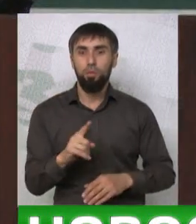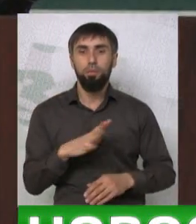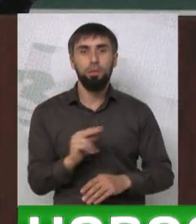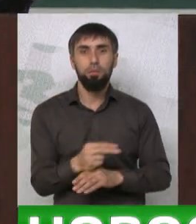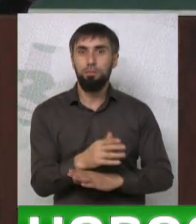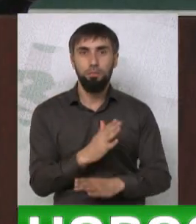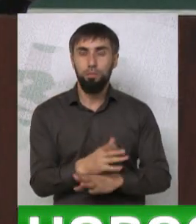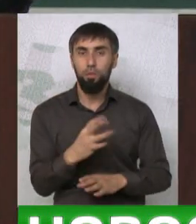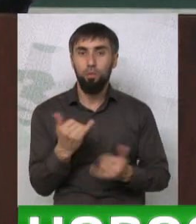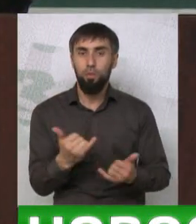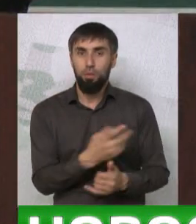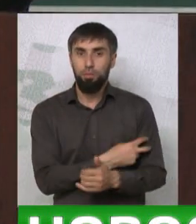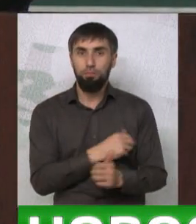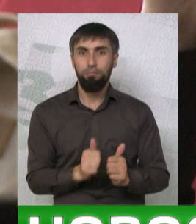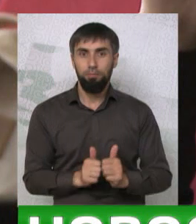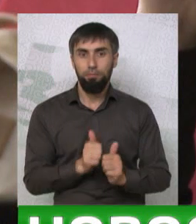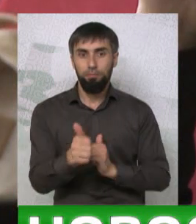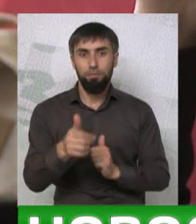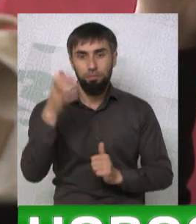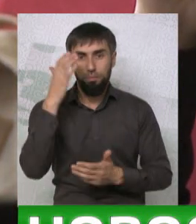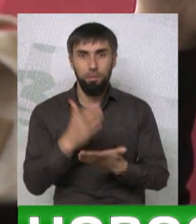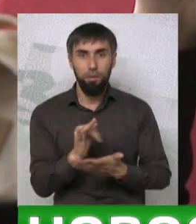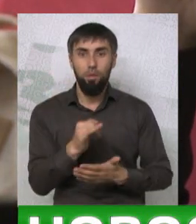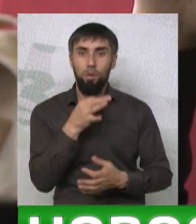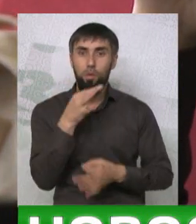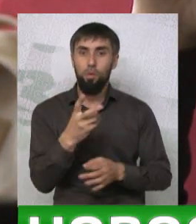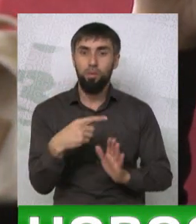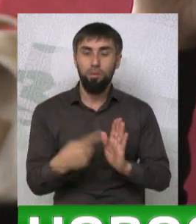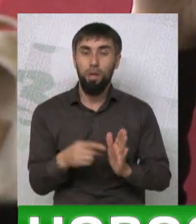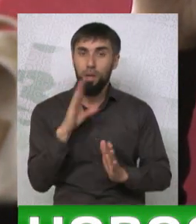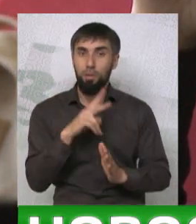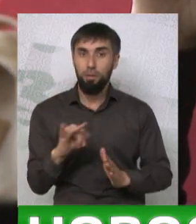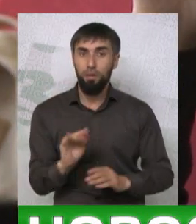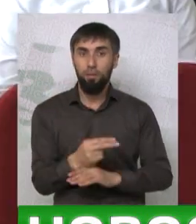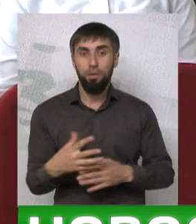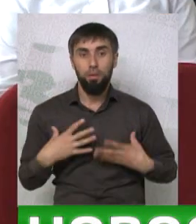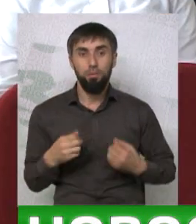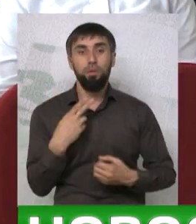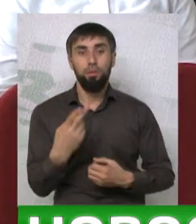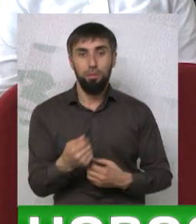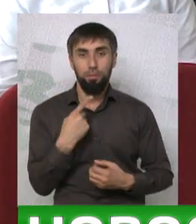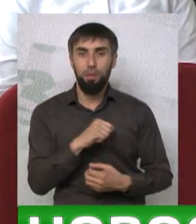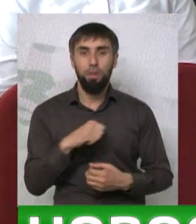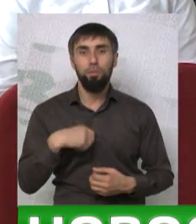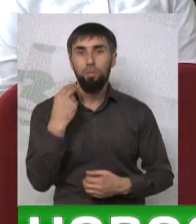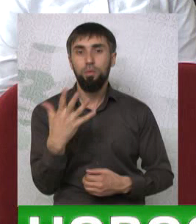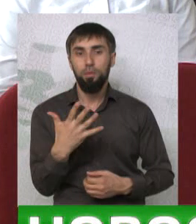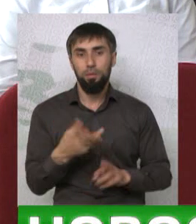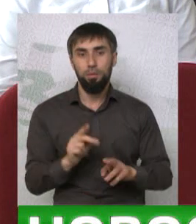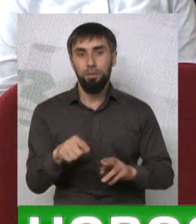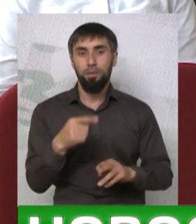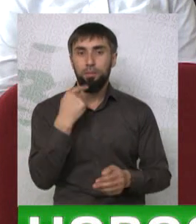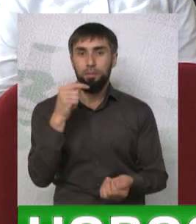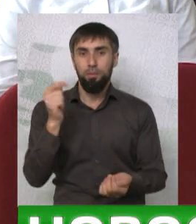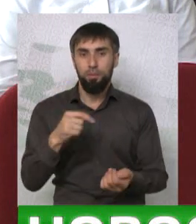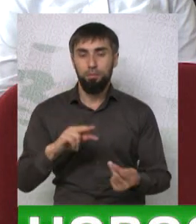неизлечим. Однако сейчас медицина шагнула далеко вперед, и ответ на вопрос, можно ли выздороветь, положительный. Самая эффективная процедура – это